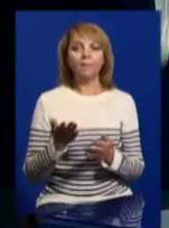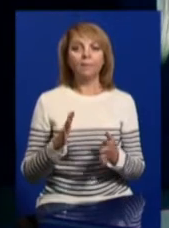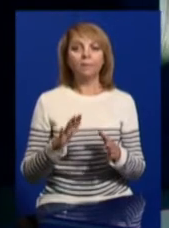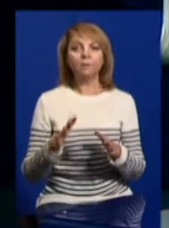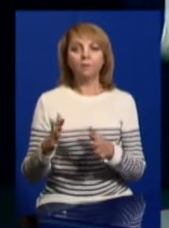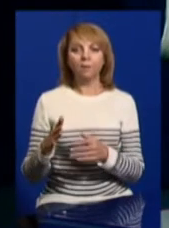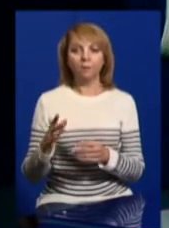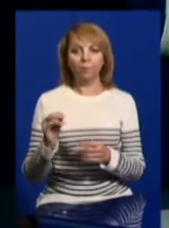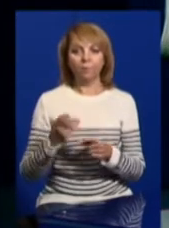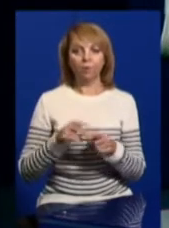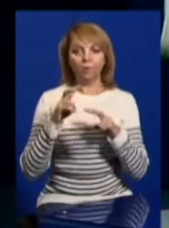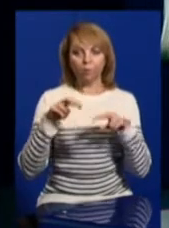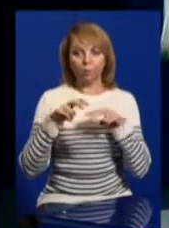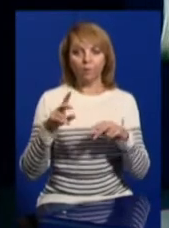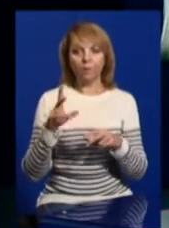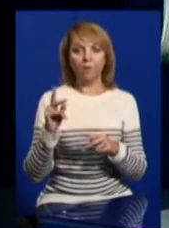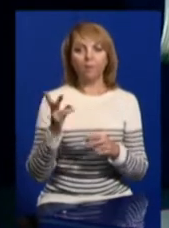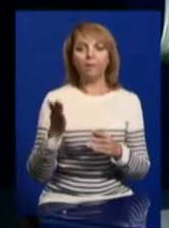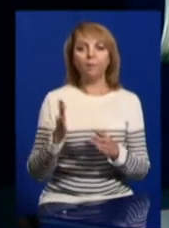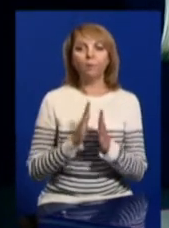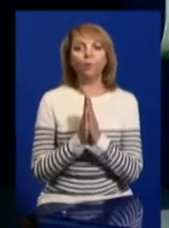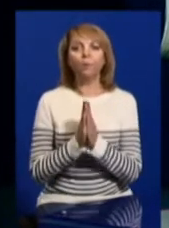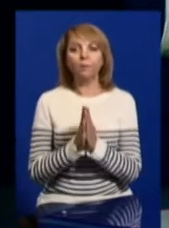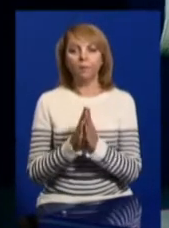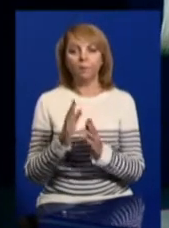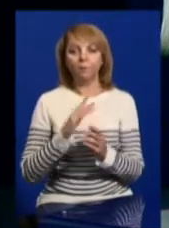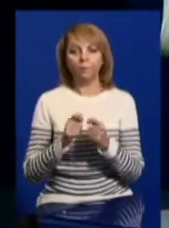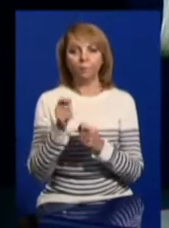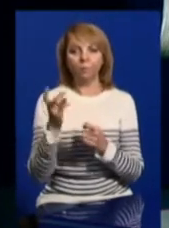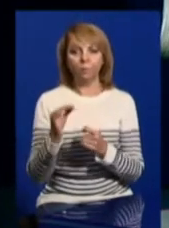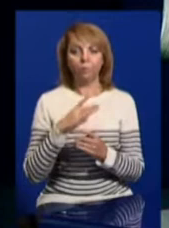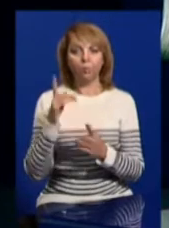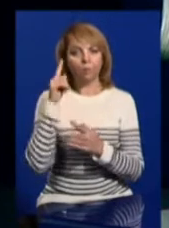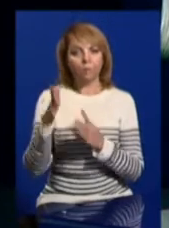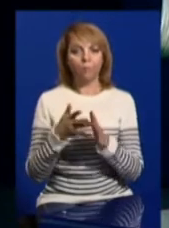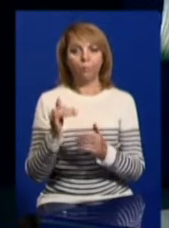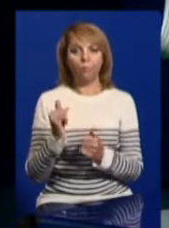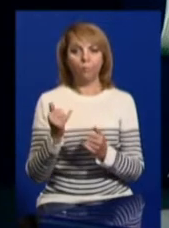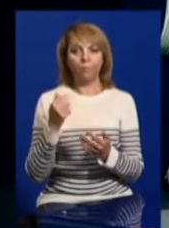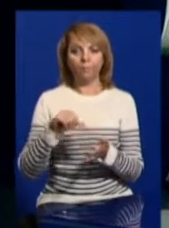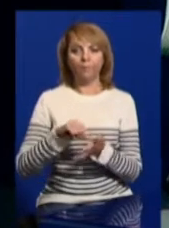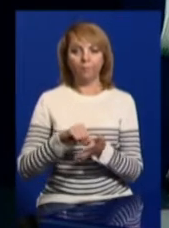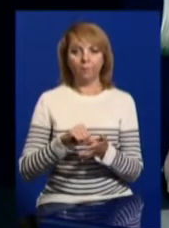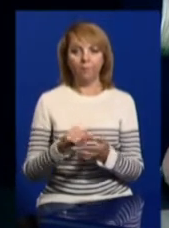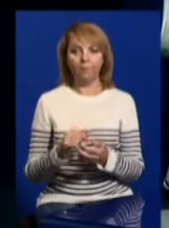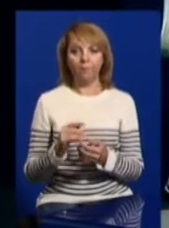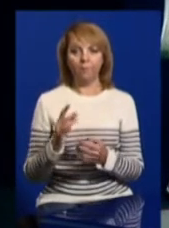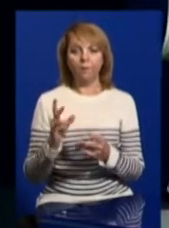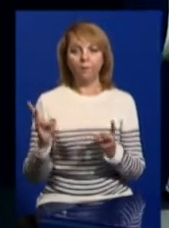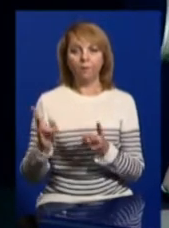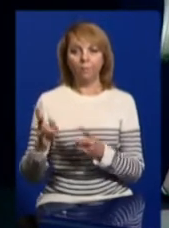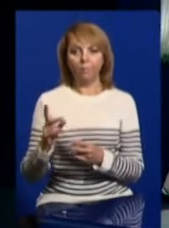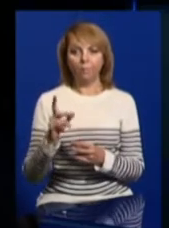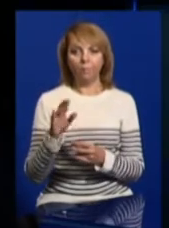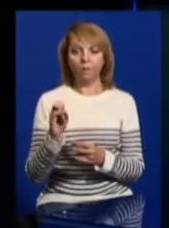які клопотання заявлялися сьогодні на засіданні, маємо нагоду дізнатися у одного з представників потерпілих